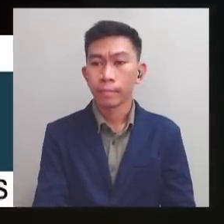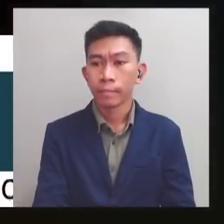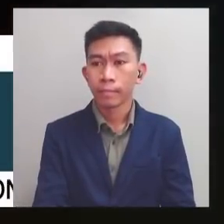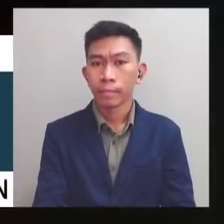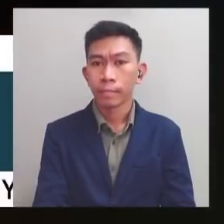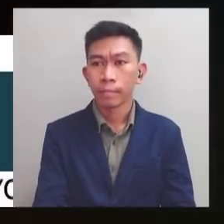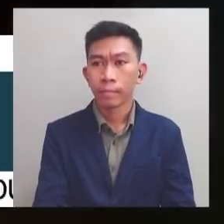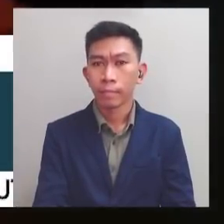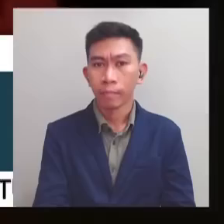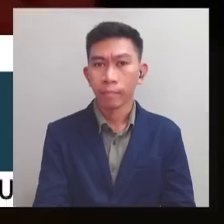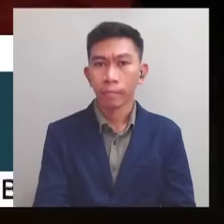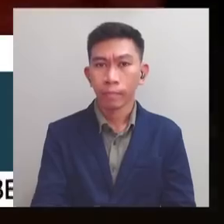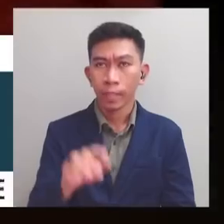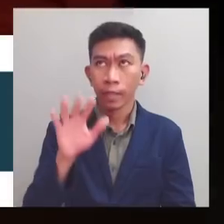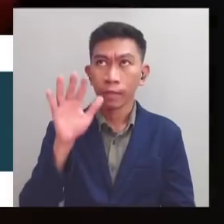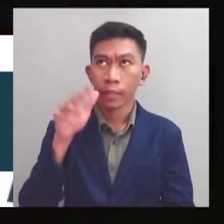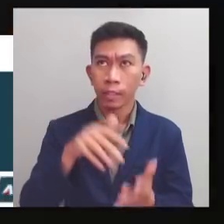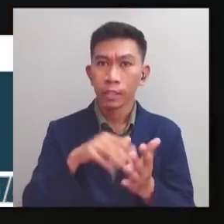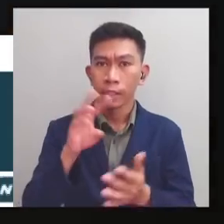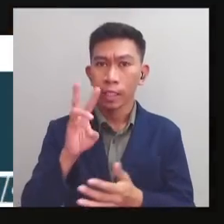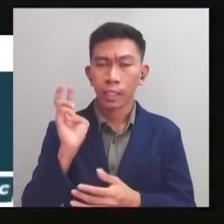5,601 families and